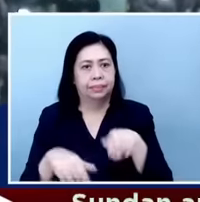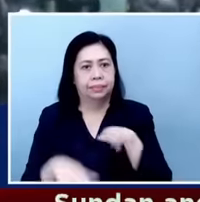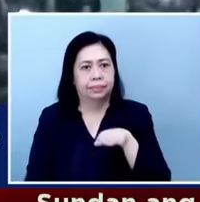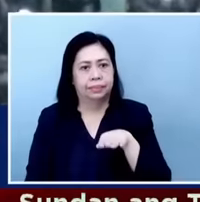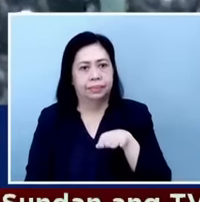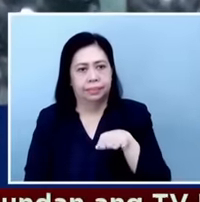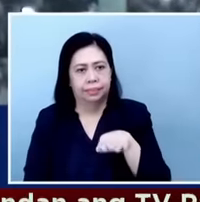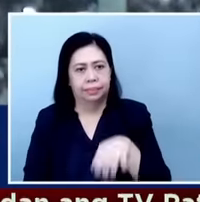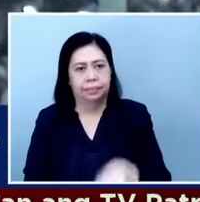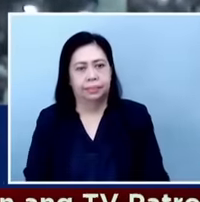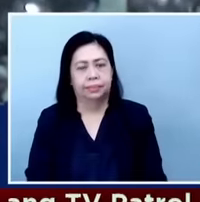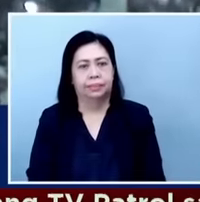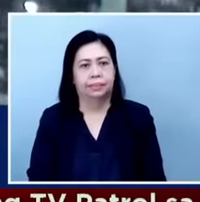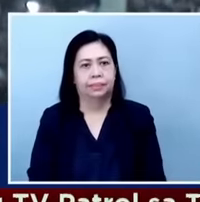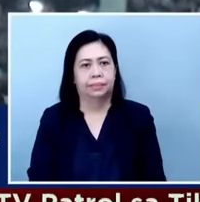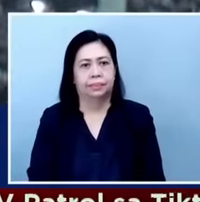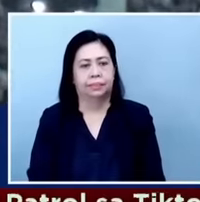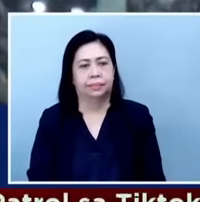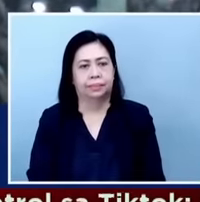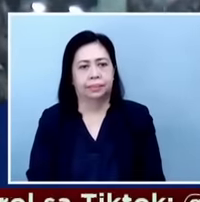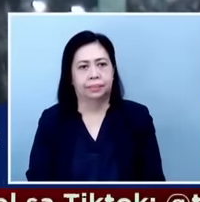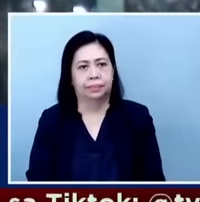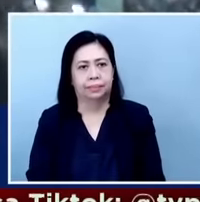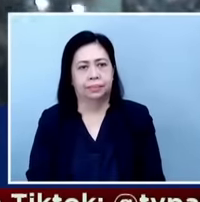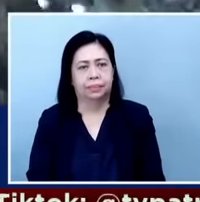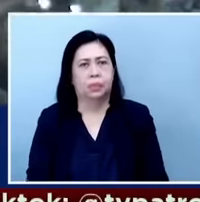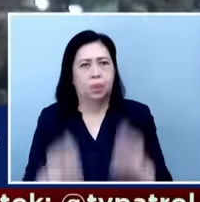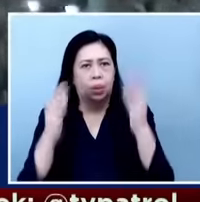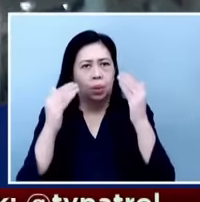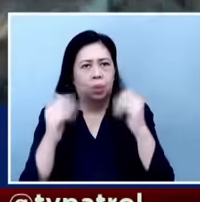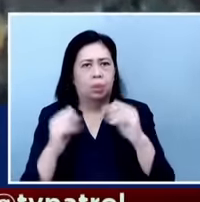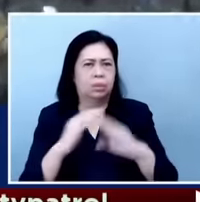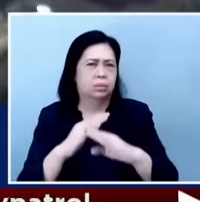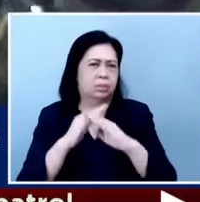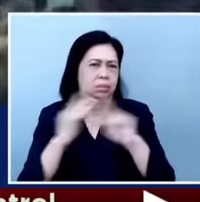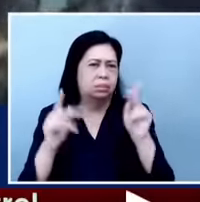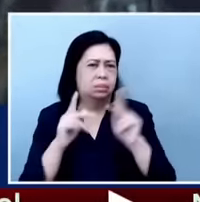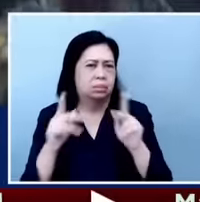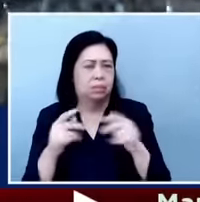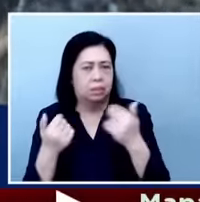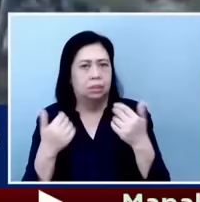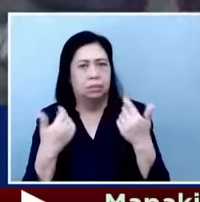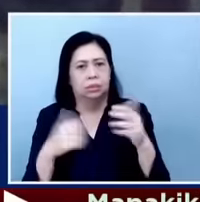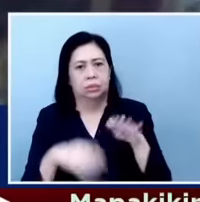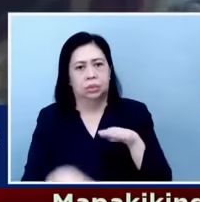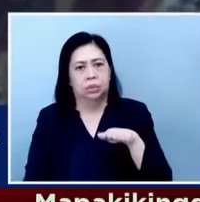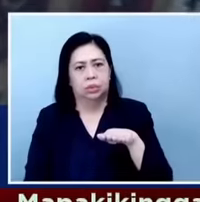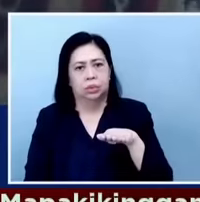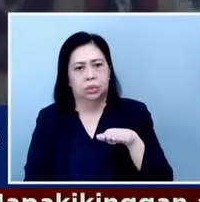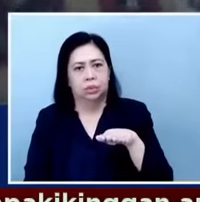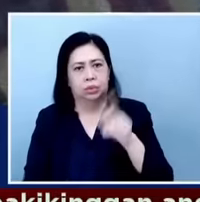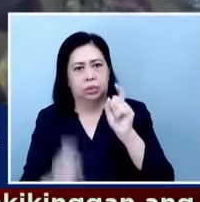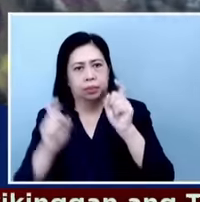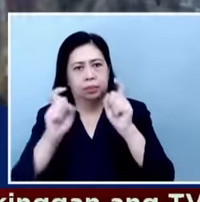ng mahal na poong Nazareno. Huwag lang sana harangin po ng mga tao. Ayan,